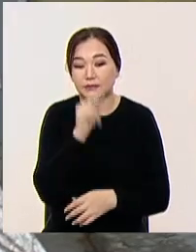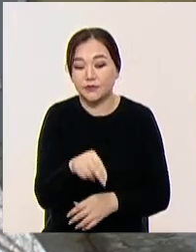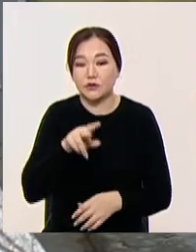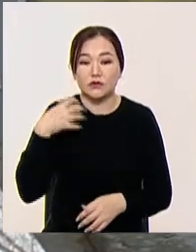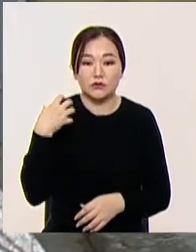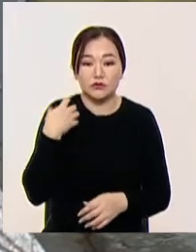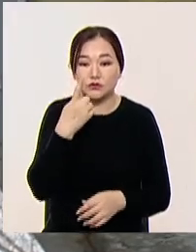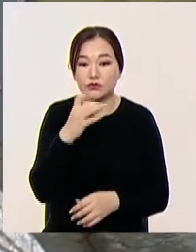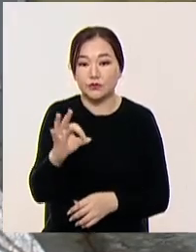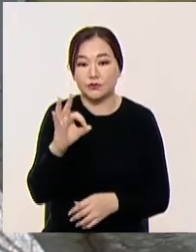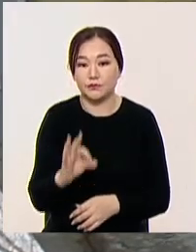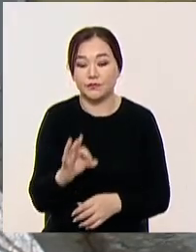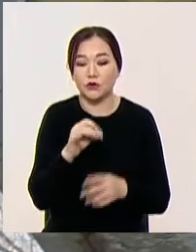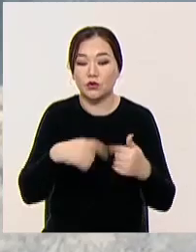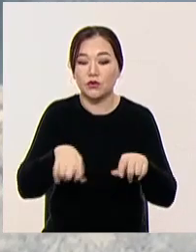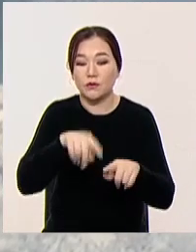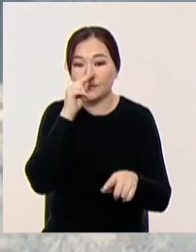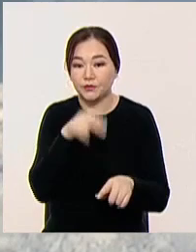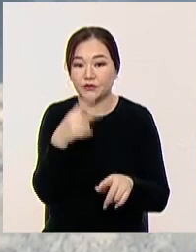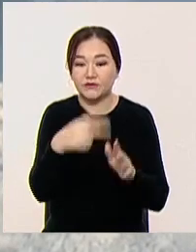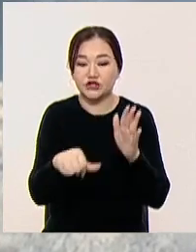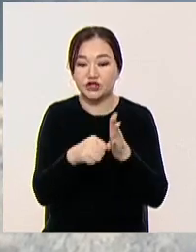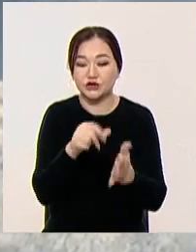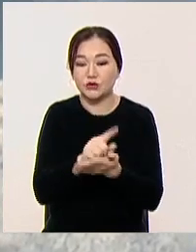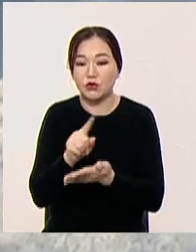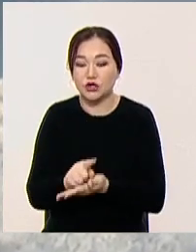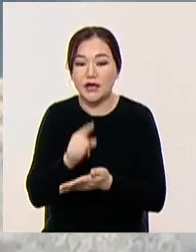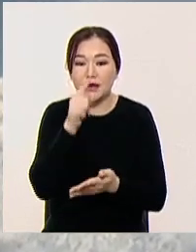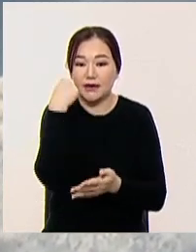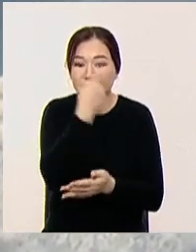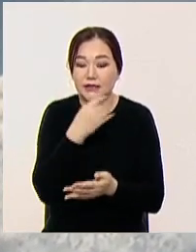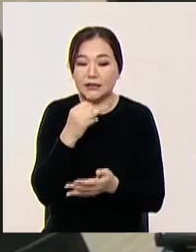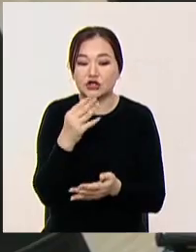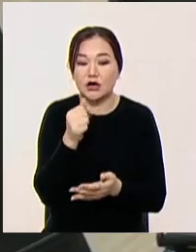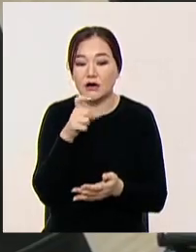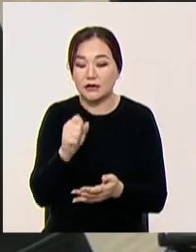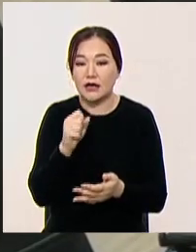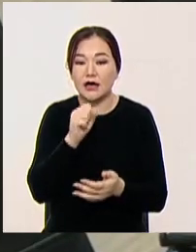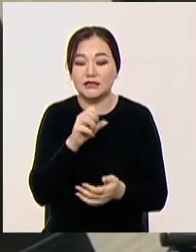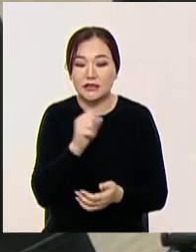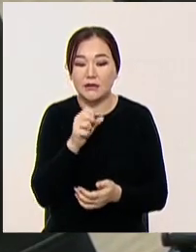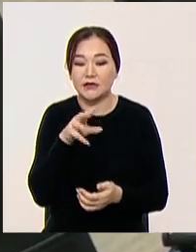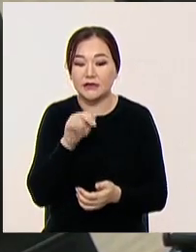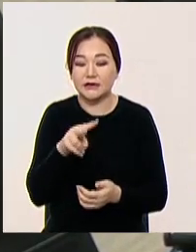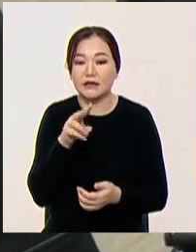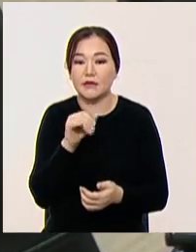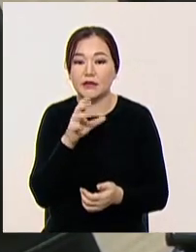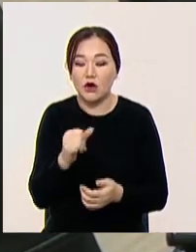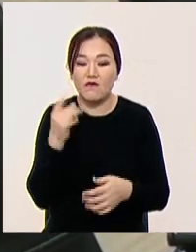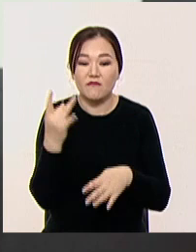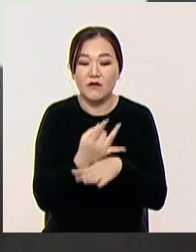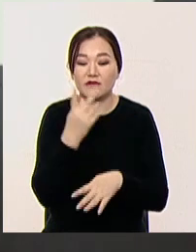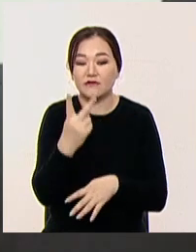работодателя 100%. В круг подозреваемых вошли 26 должностных лиц, шахты и ArcelorMittal Темиртау, в том числе впервые два